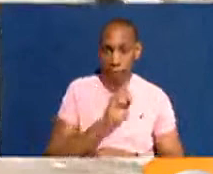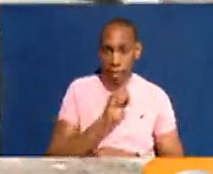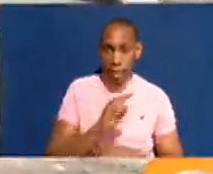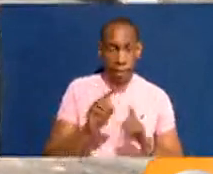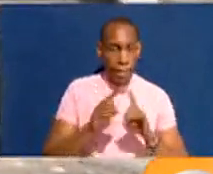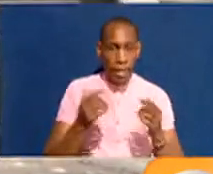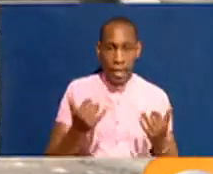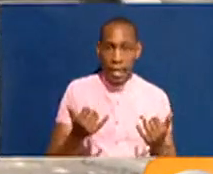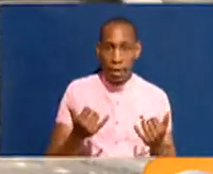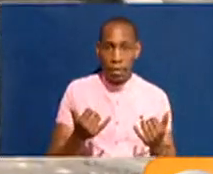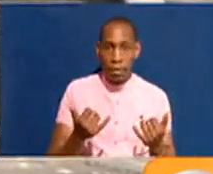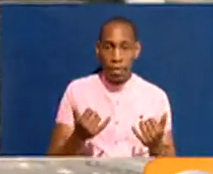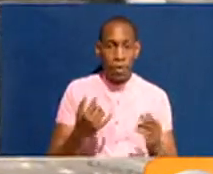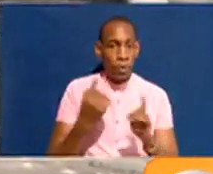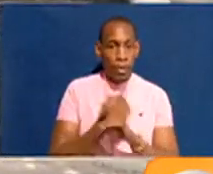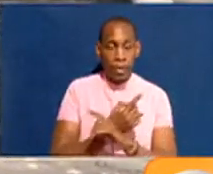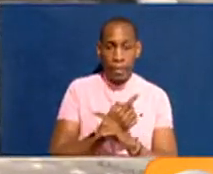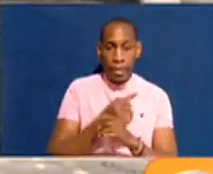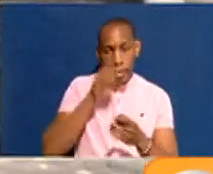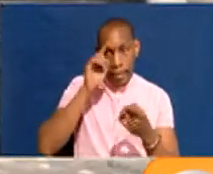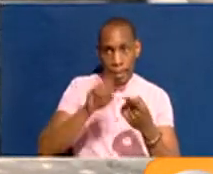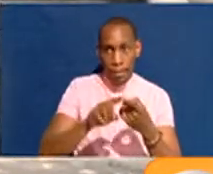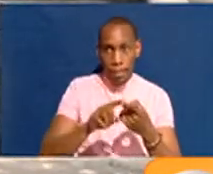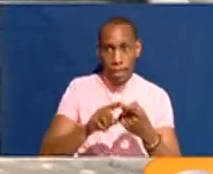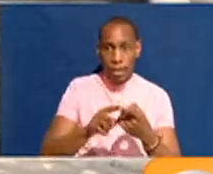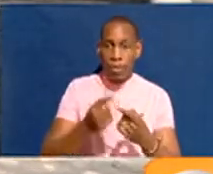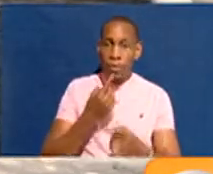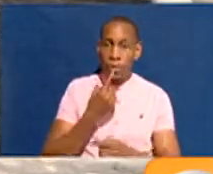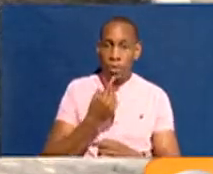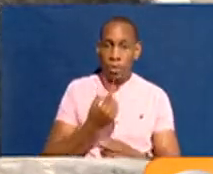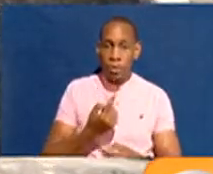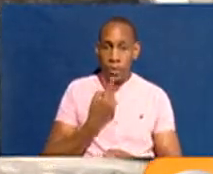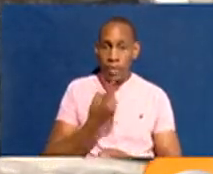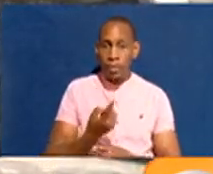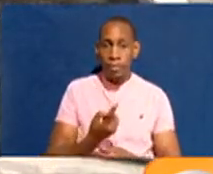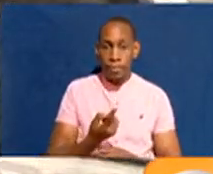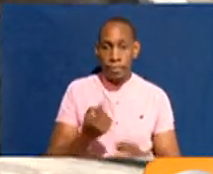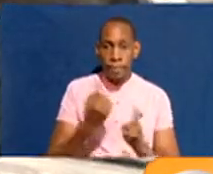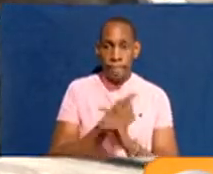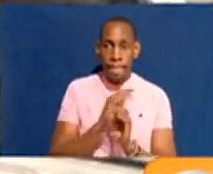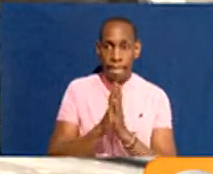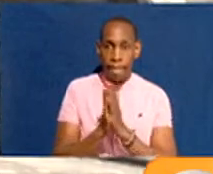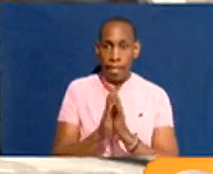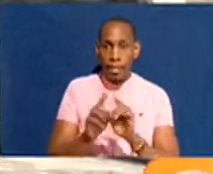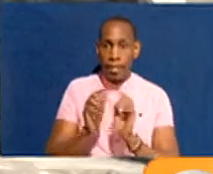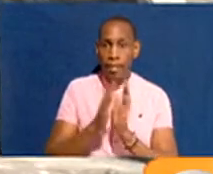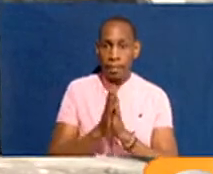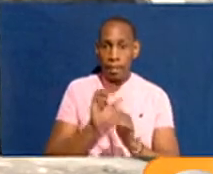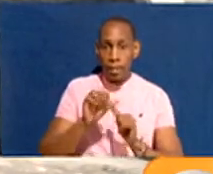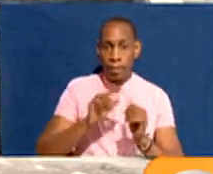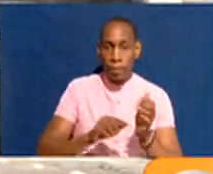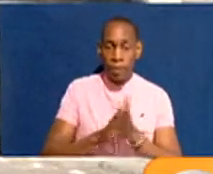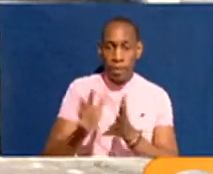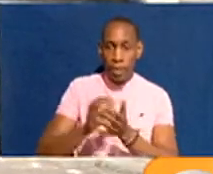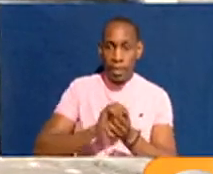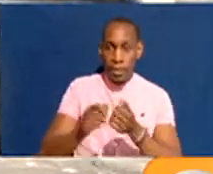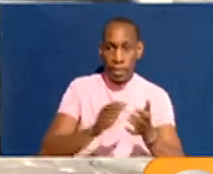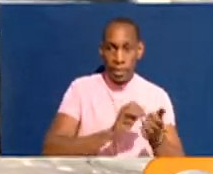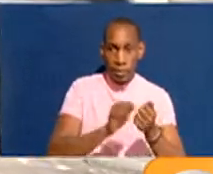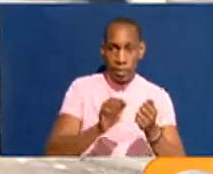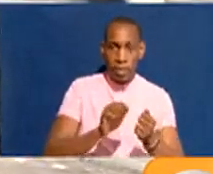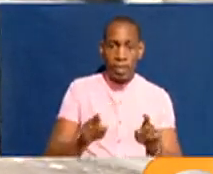however, on a different mission, to tell a different story. A story of destruction